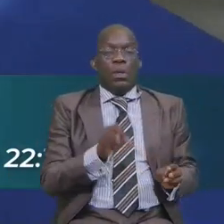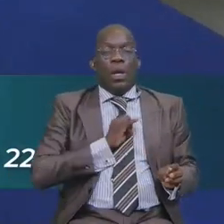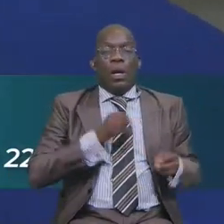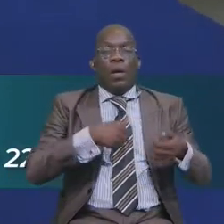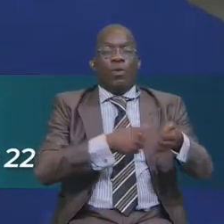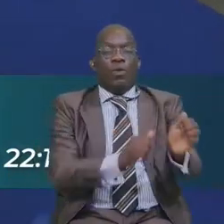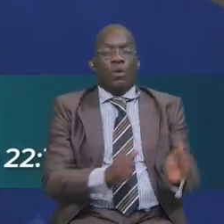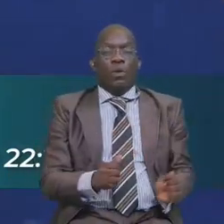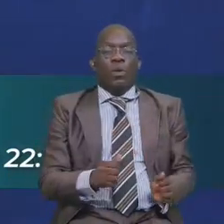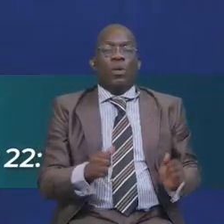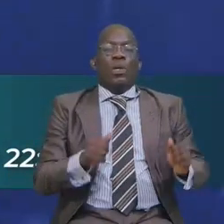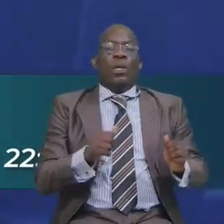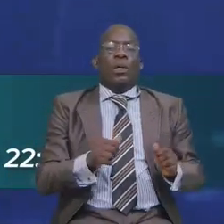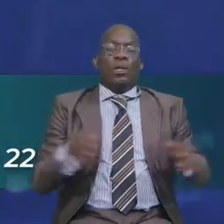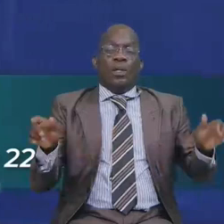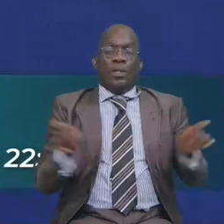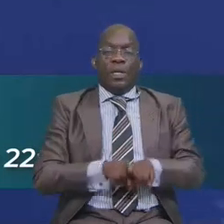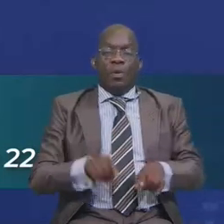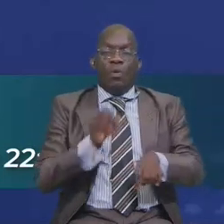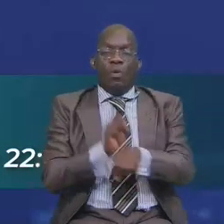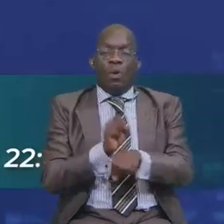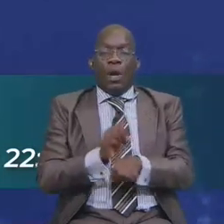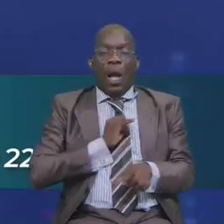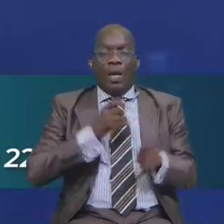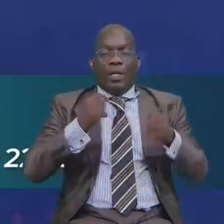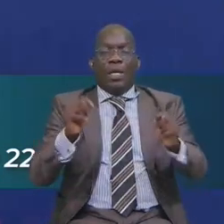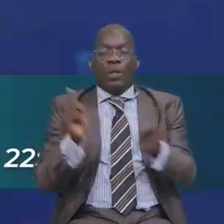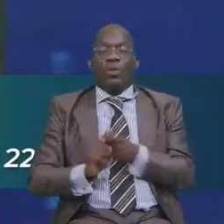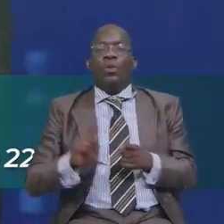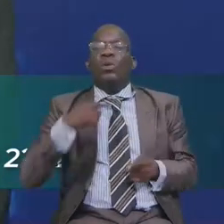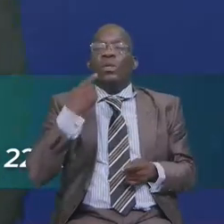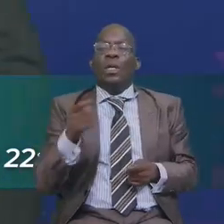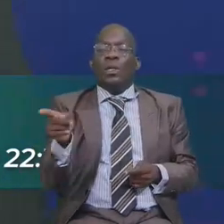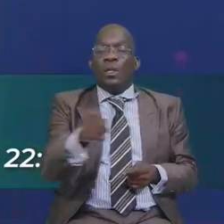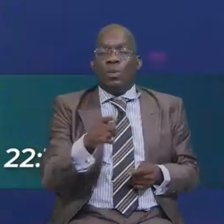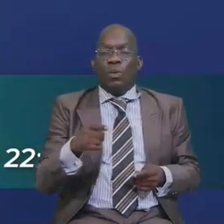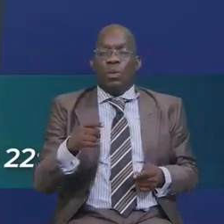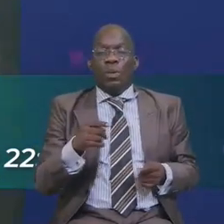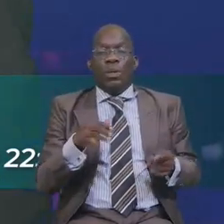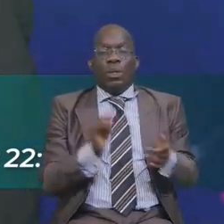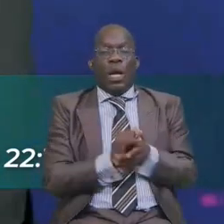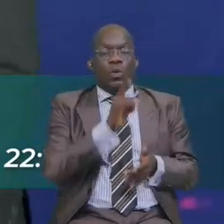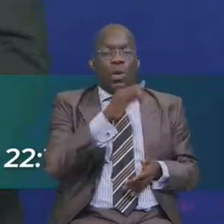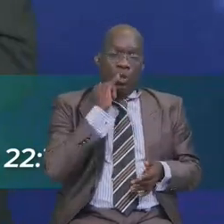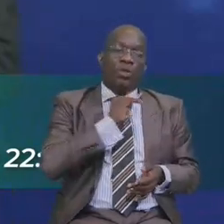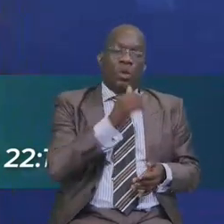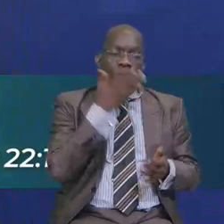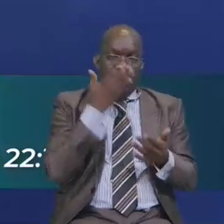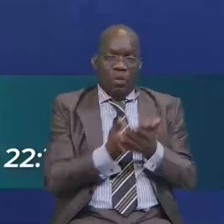le même chant et j'essaie de leur dire, oh, l'autre n'est pas assez bon, l'autre n'est pas assez